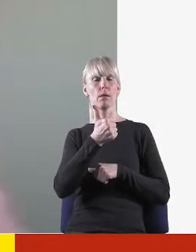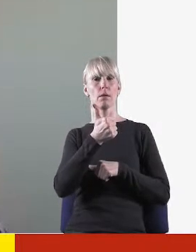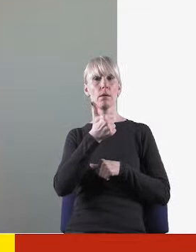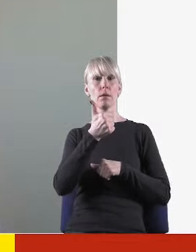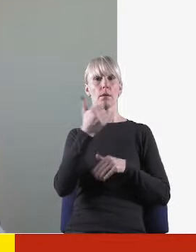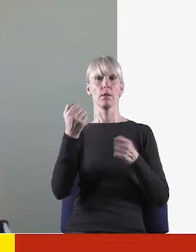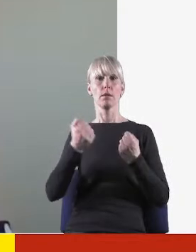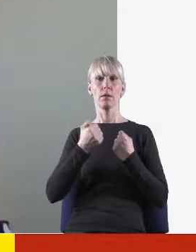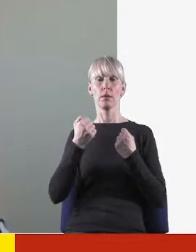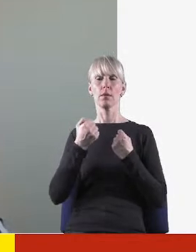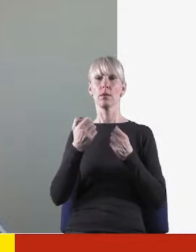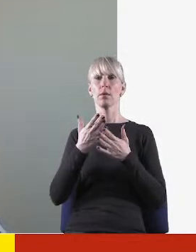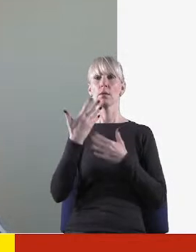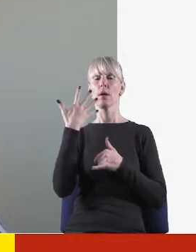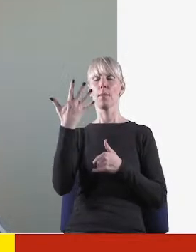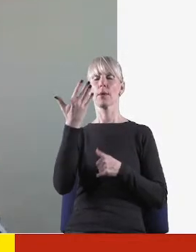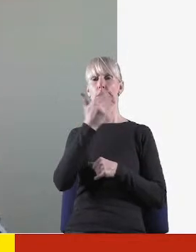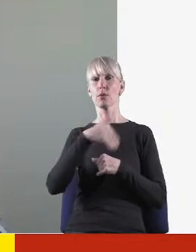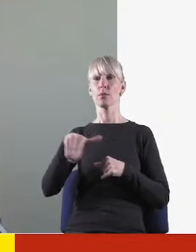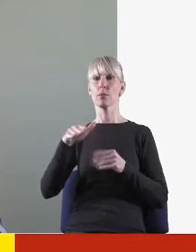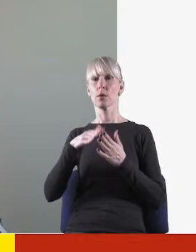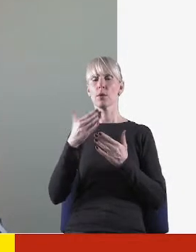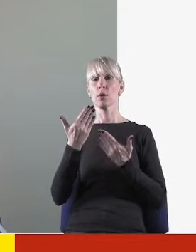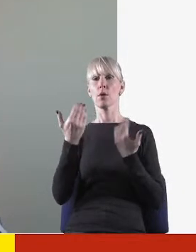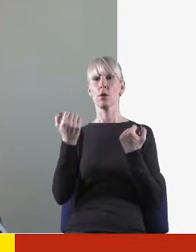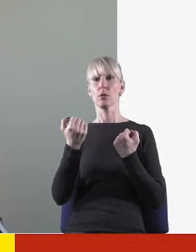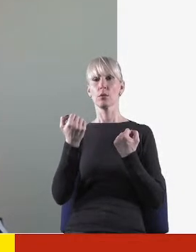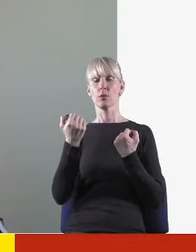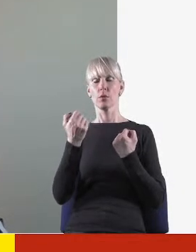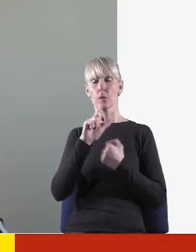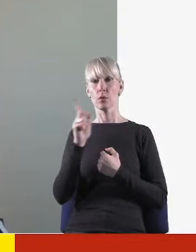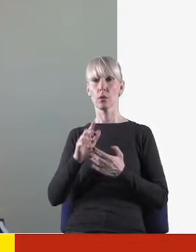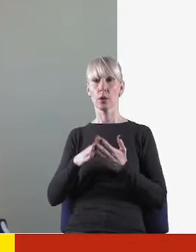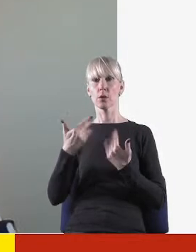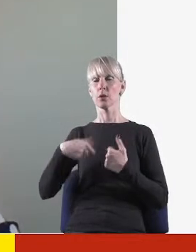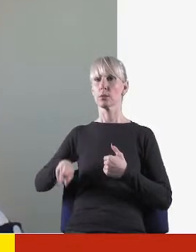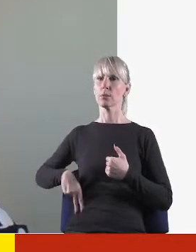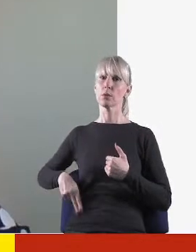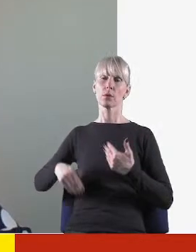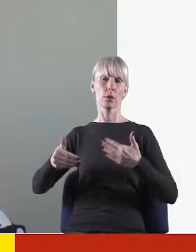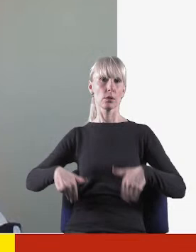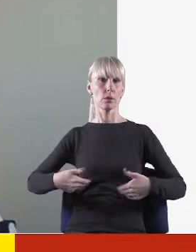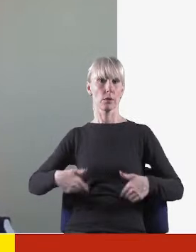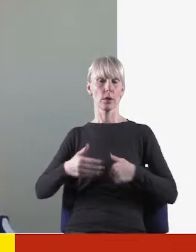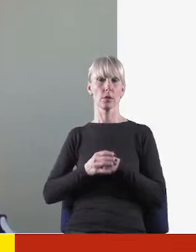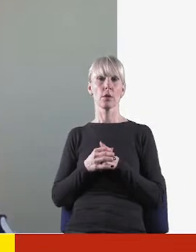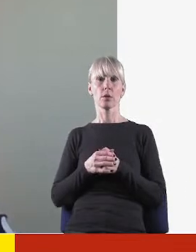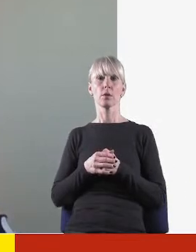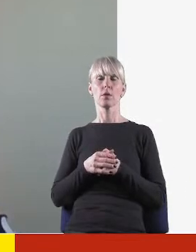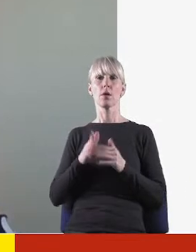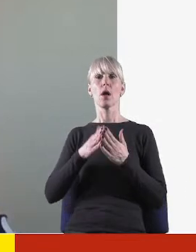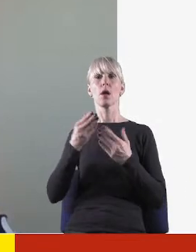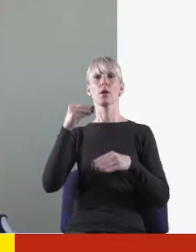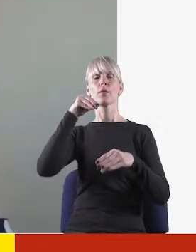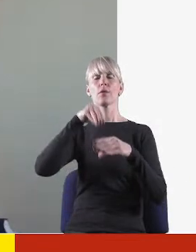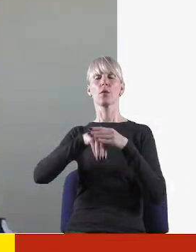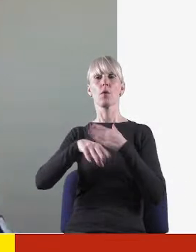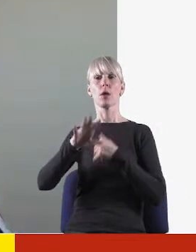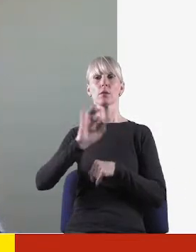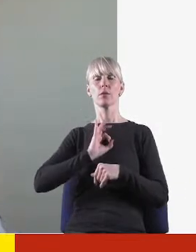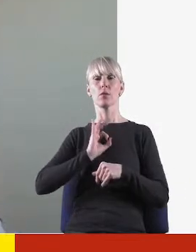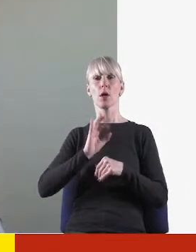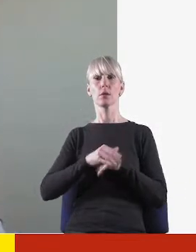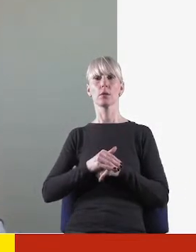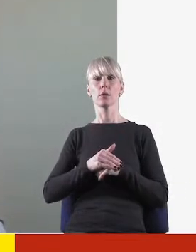kwotę 5 milionów złotych z Ministerstwa Zdrowia oraz wkład własny